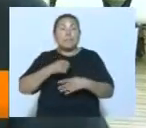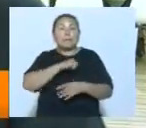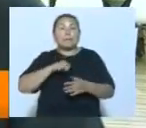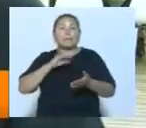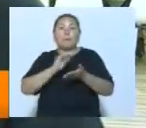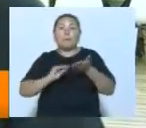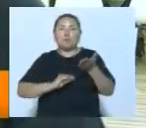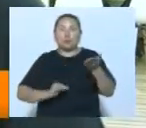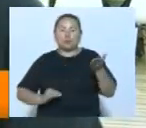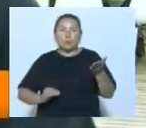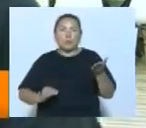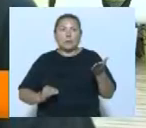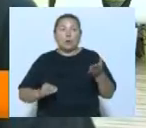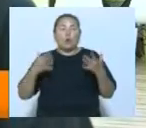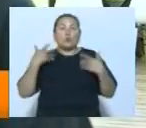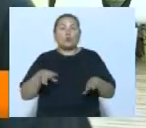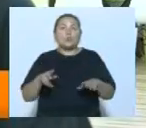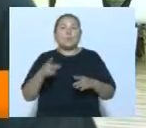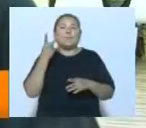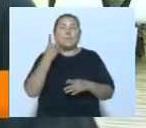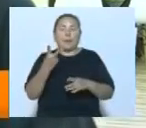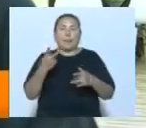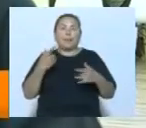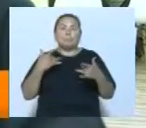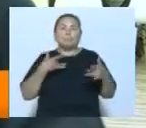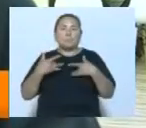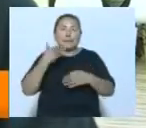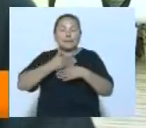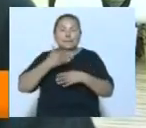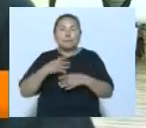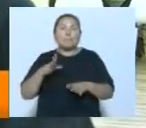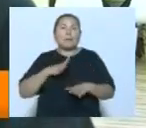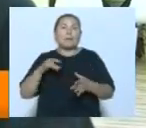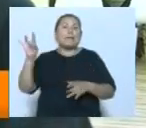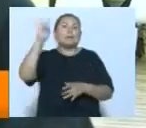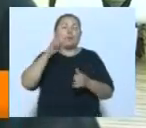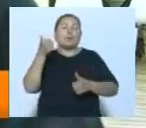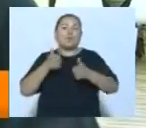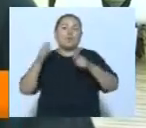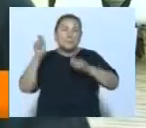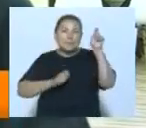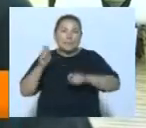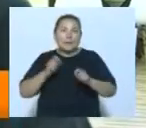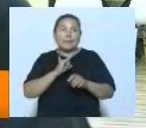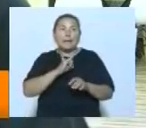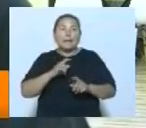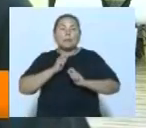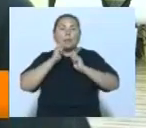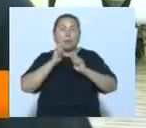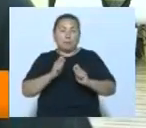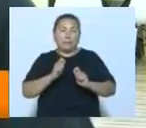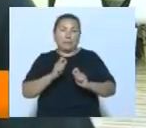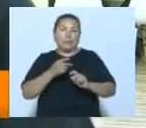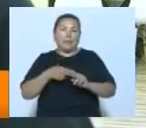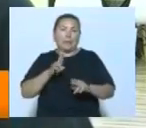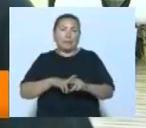пишу сама. Уже две пьесы побывали на республиканском фестивале и были номинантами